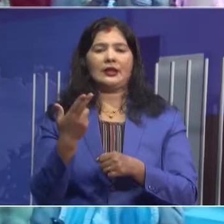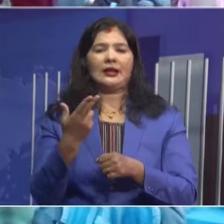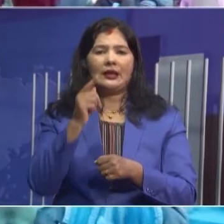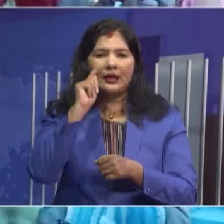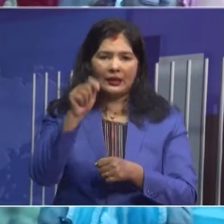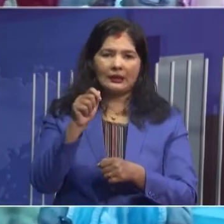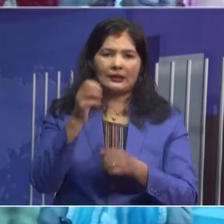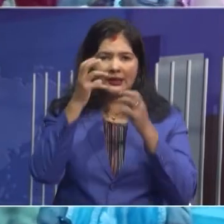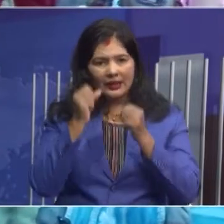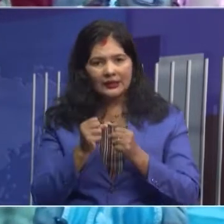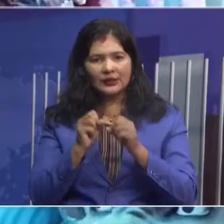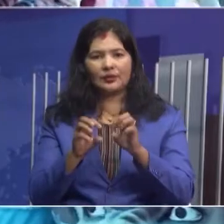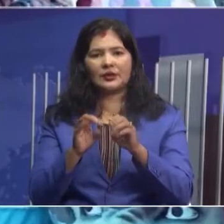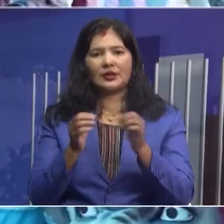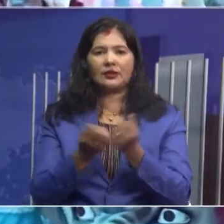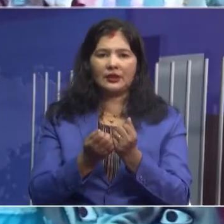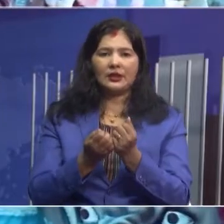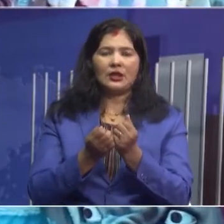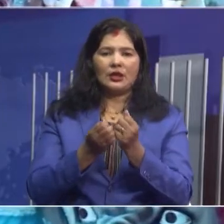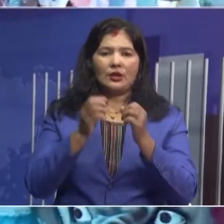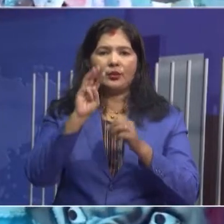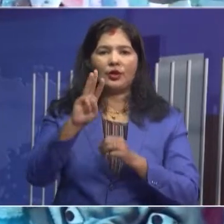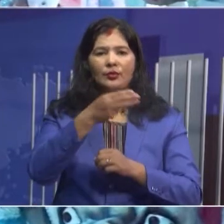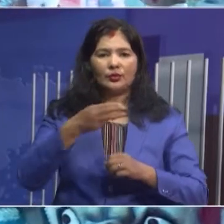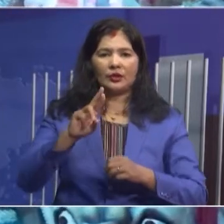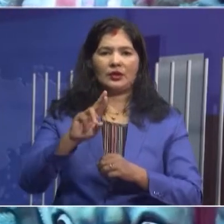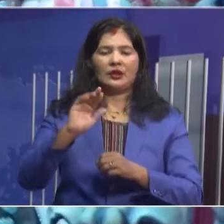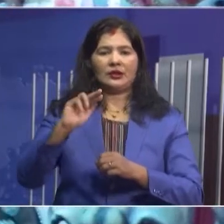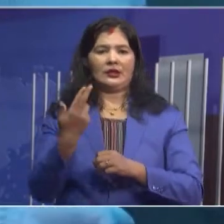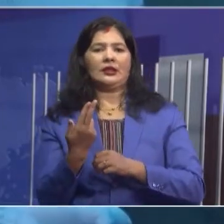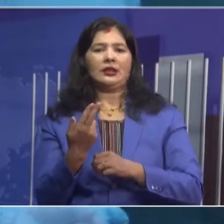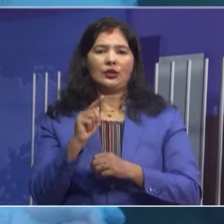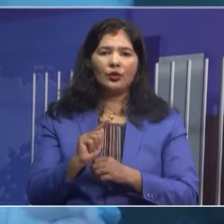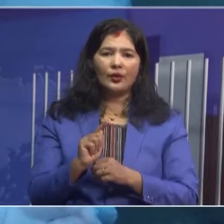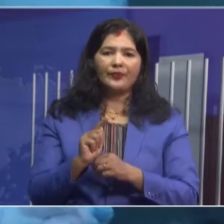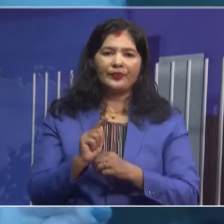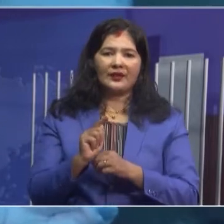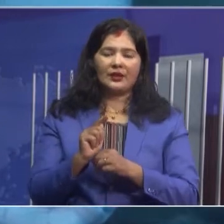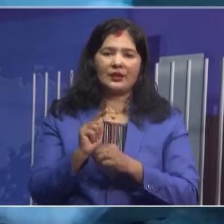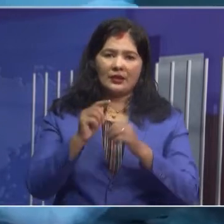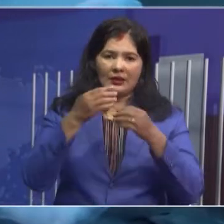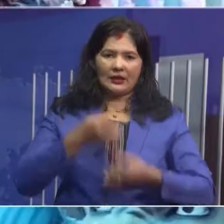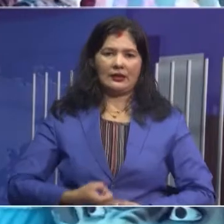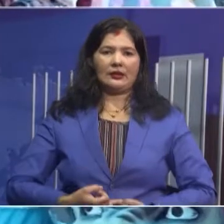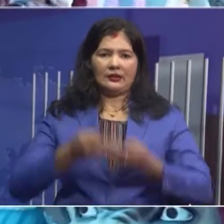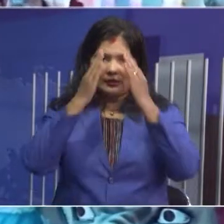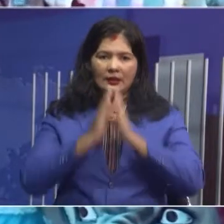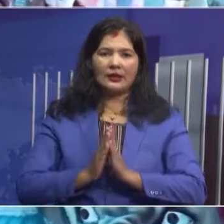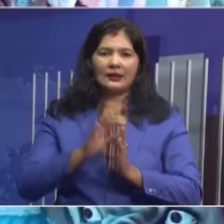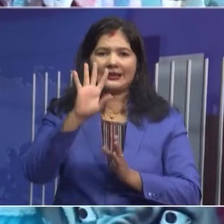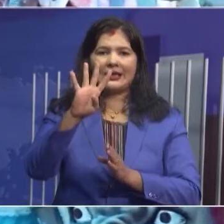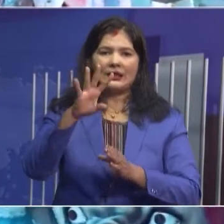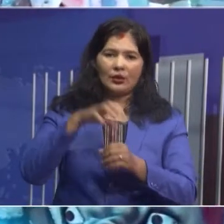रातिदेखि विशेष पूजा अर्चना गरी मूर्तिको स्थापना गर्ने गरिन्छ। कपिलवस्तुका 6 वटा नगरपालिका र 4 वटा गाउँपालिकामा